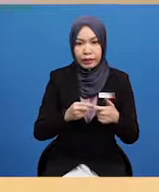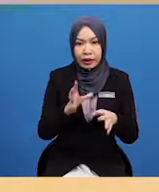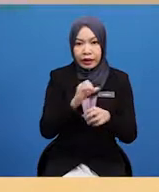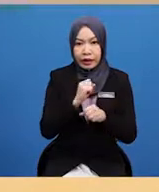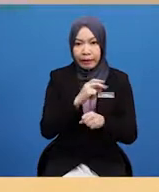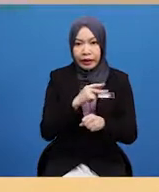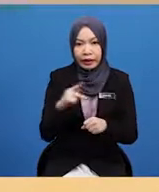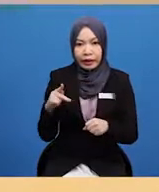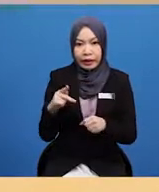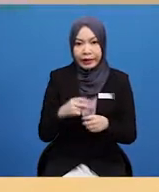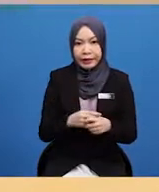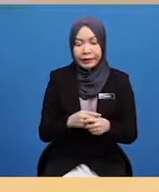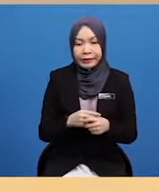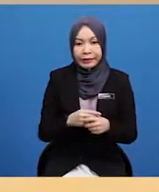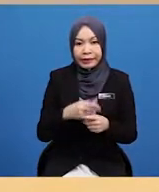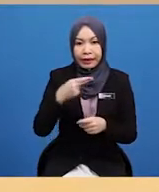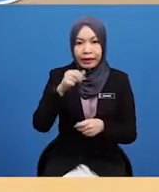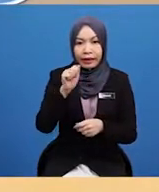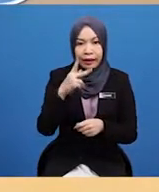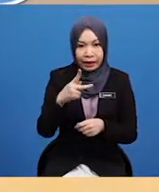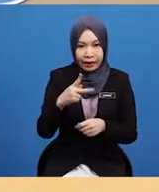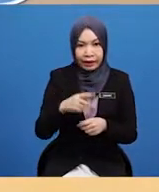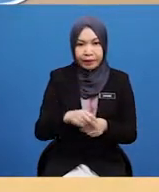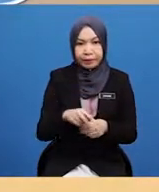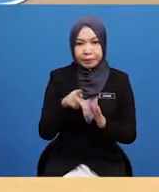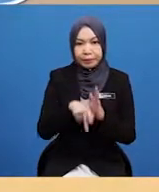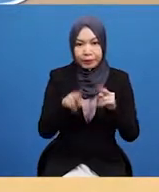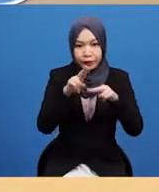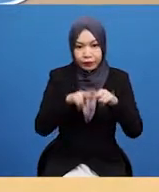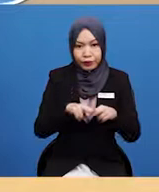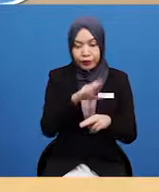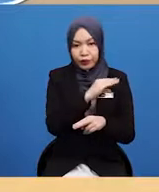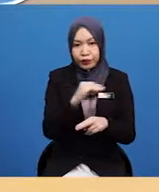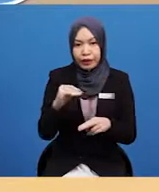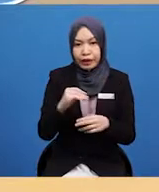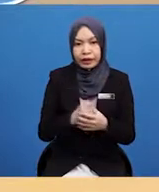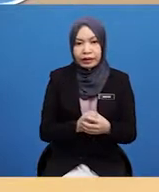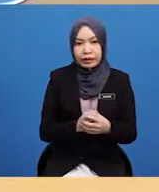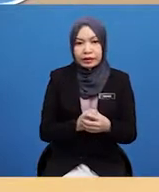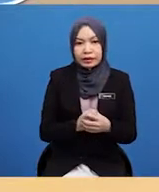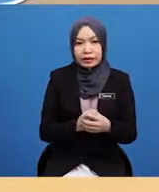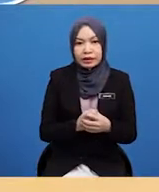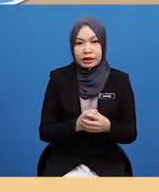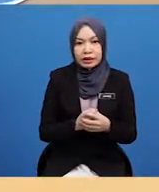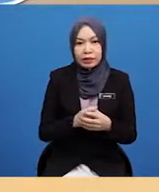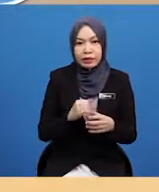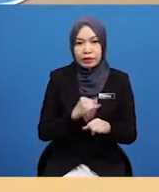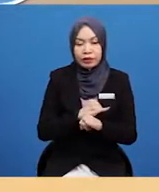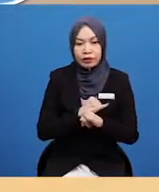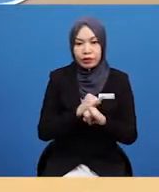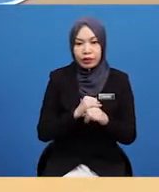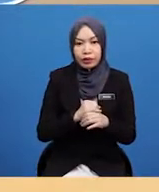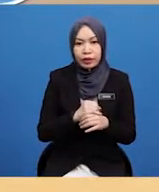tempatan. Dan yang ketiga, memperjuangkan isu cukai. Dan penentangan Tok Janggut